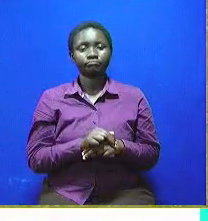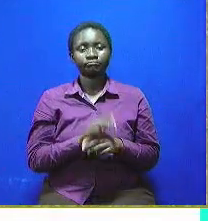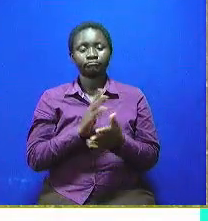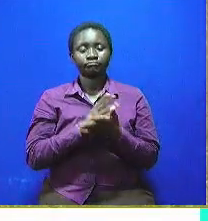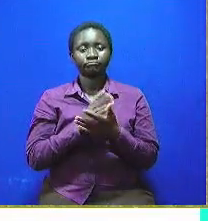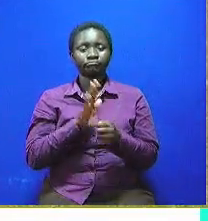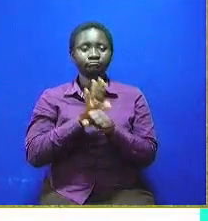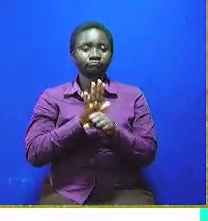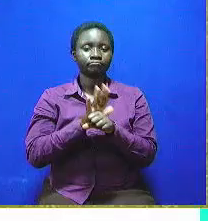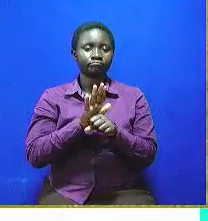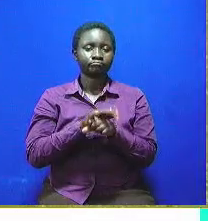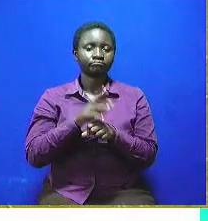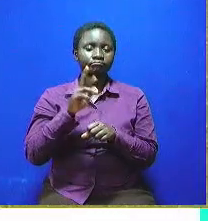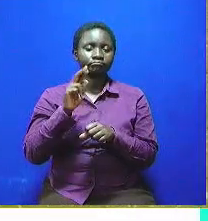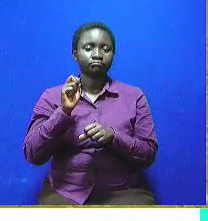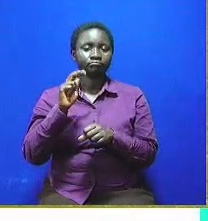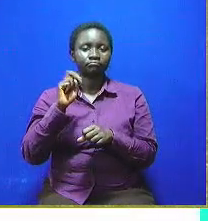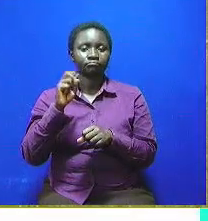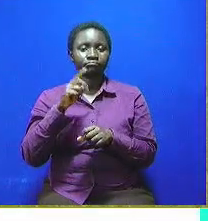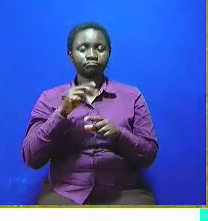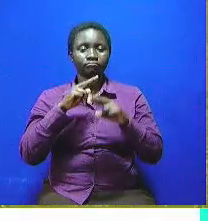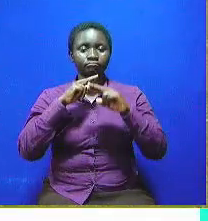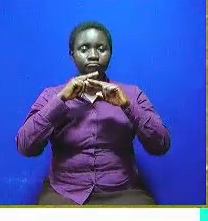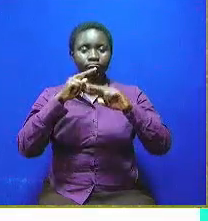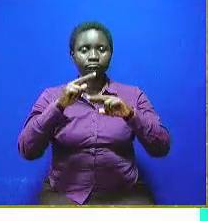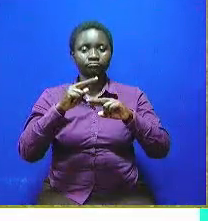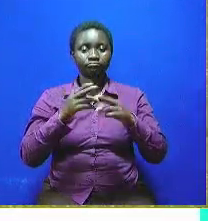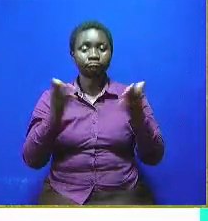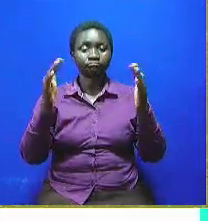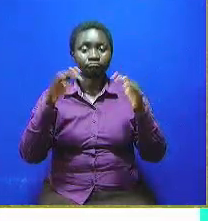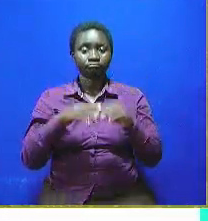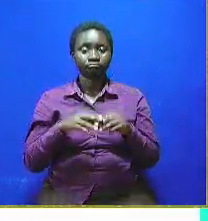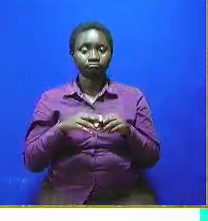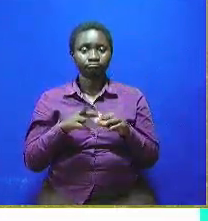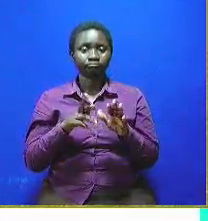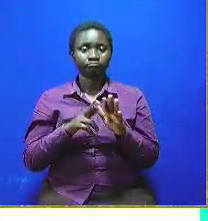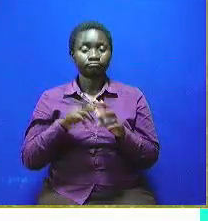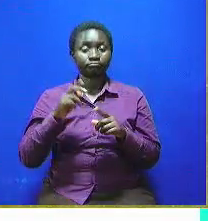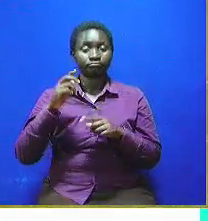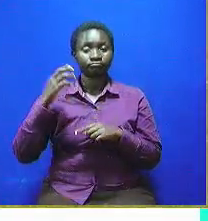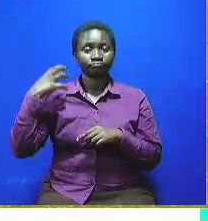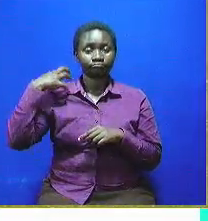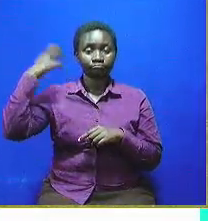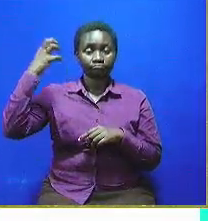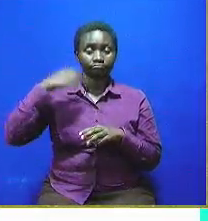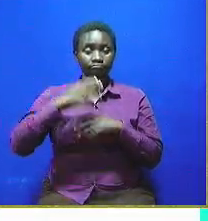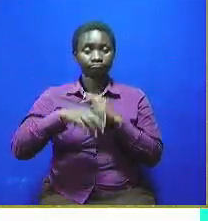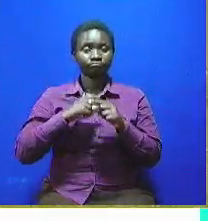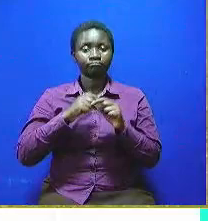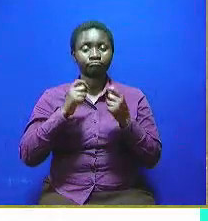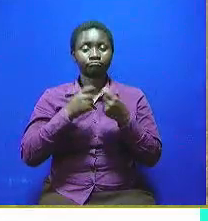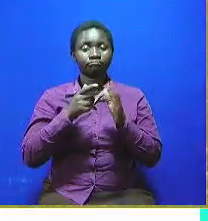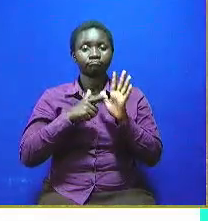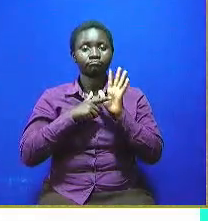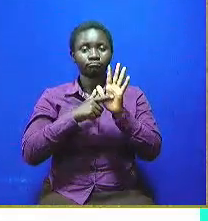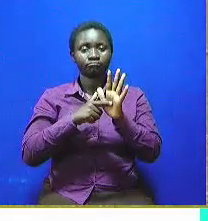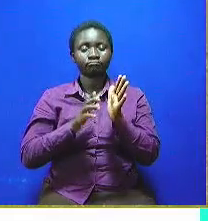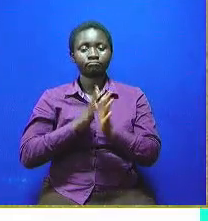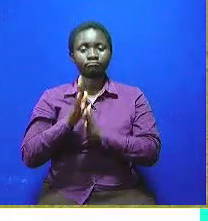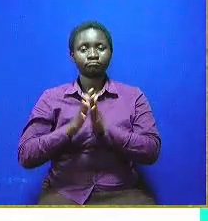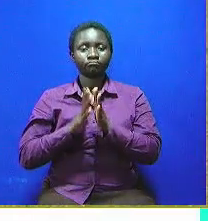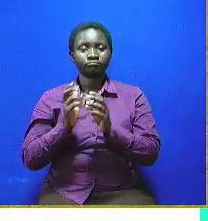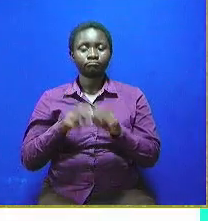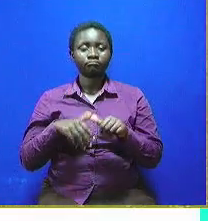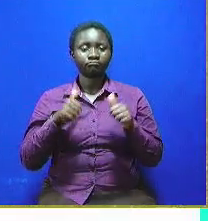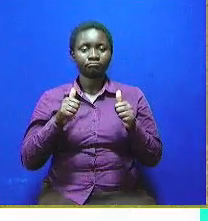abeskuru ya riamone chinde chanya rakoba chigoikana na kurwanira obonyango ngo bwa basitite mu chonsi charrekana kwe robert kibwikranu